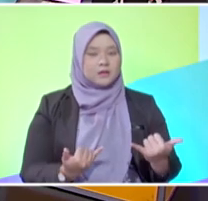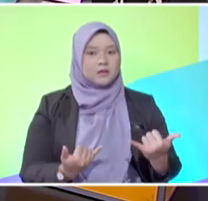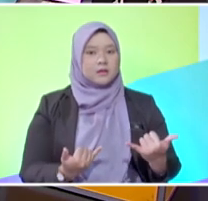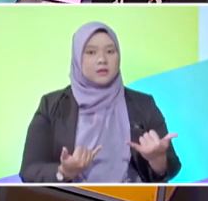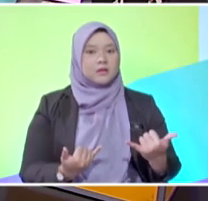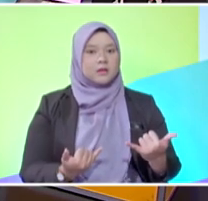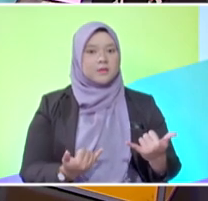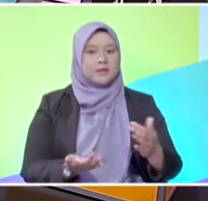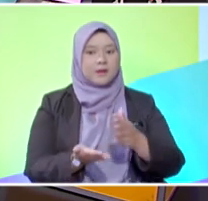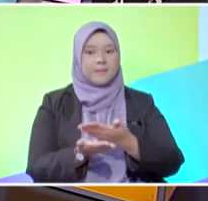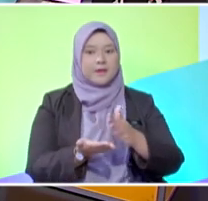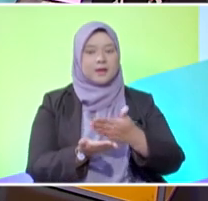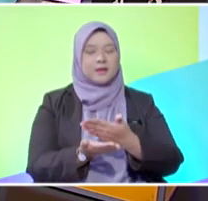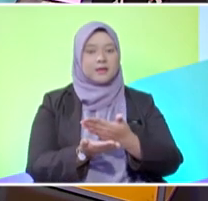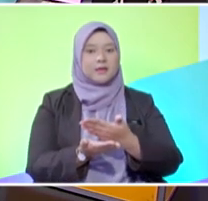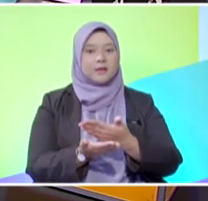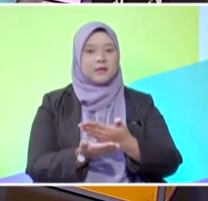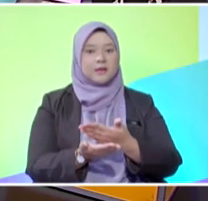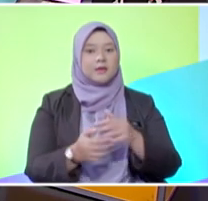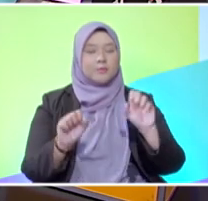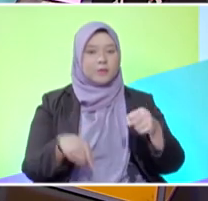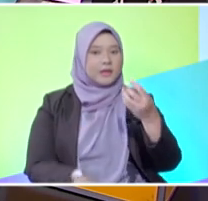lagi empat lagi hewan